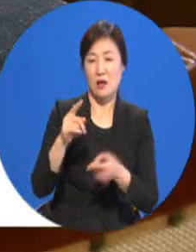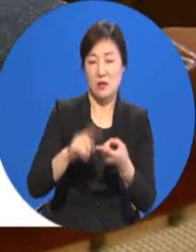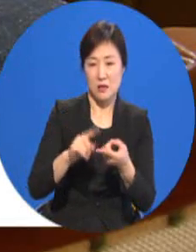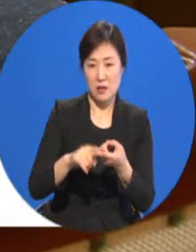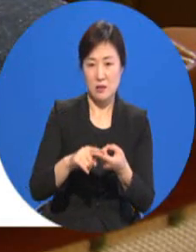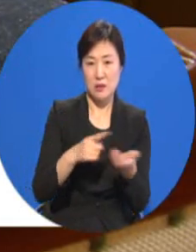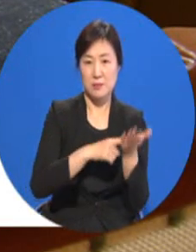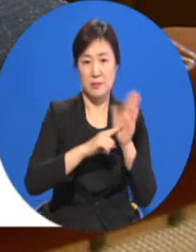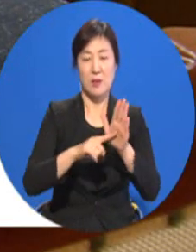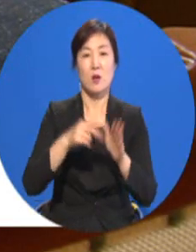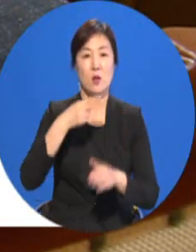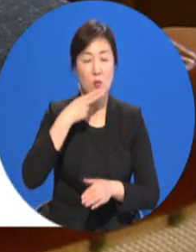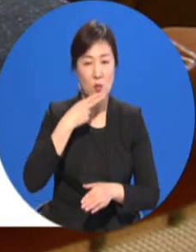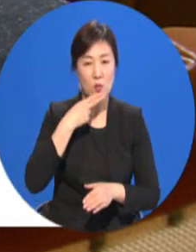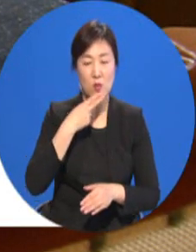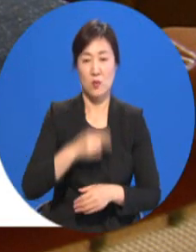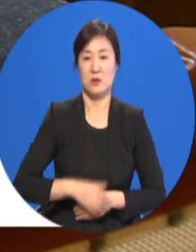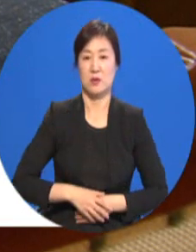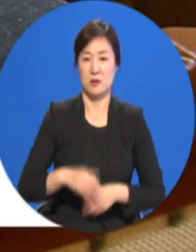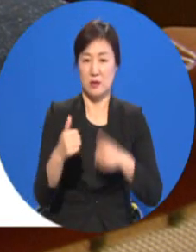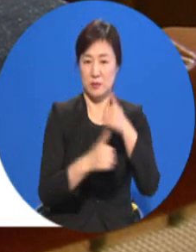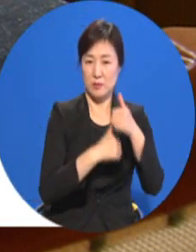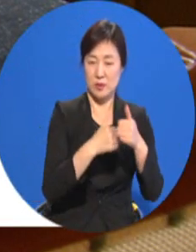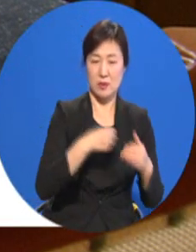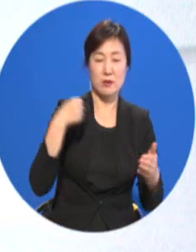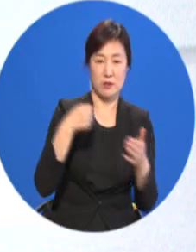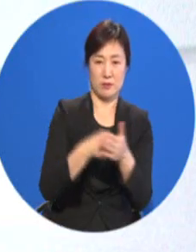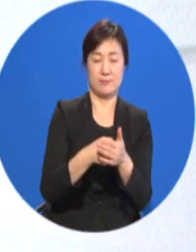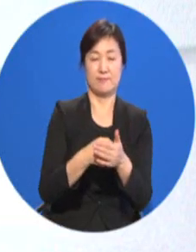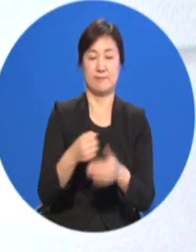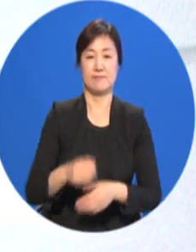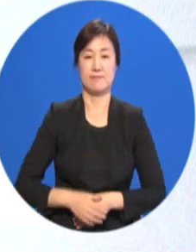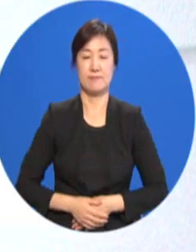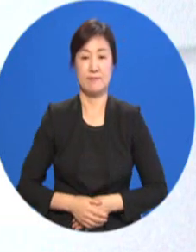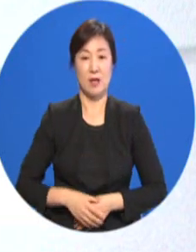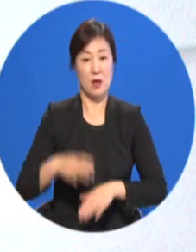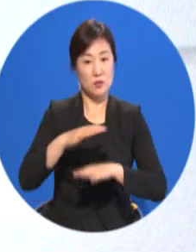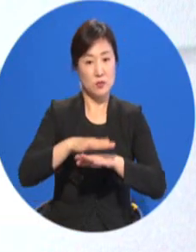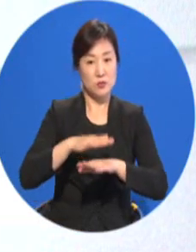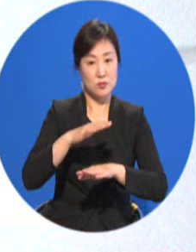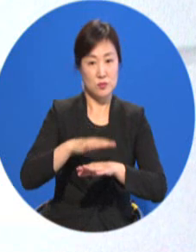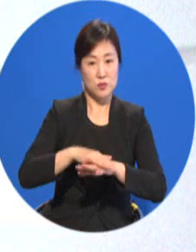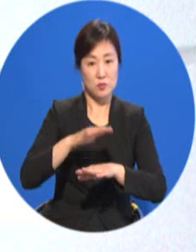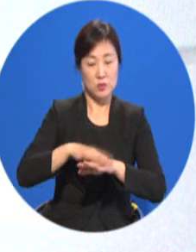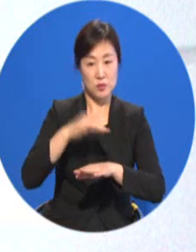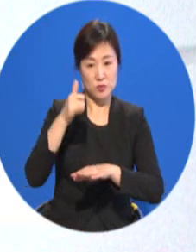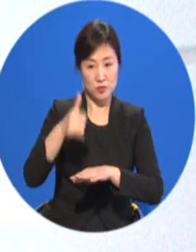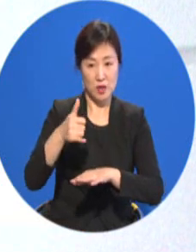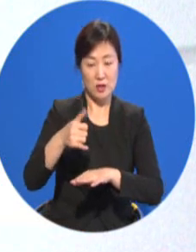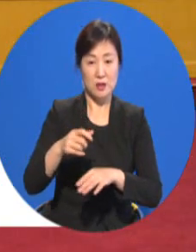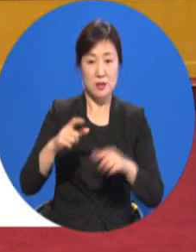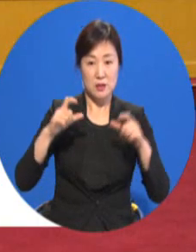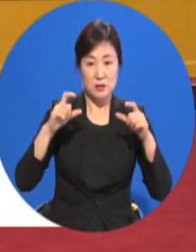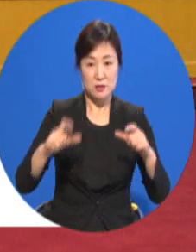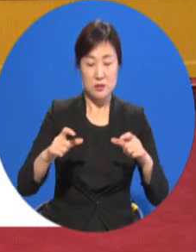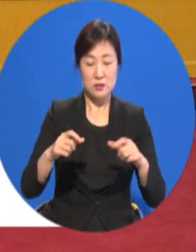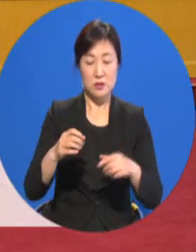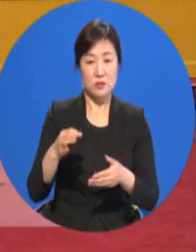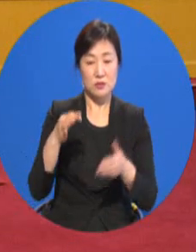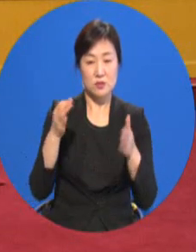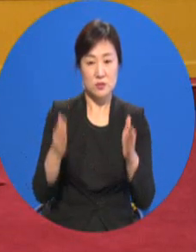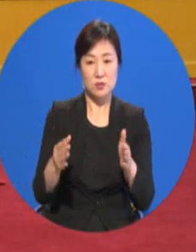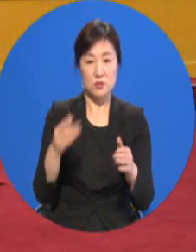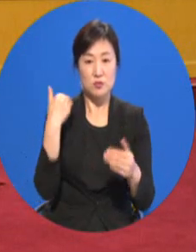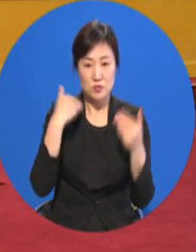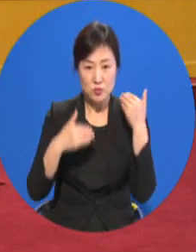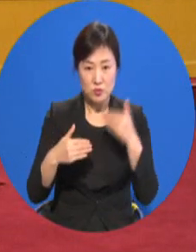채 공익수당심의위원회가 결정하도록 했고 수당 지급 대상은 전체 농민이 아닌 농업